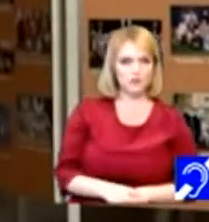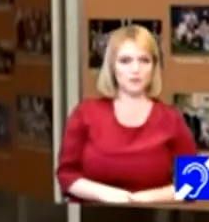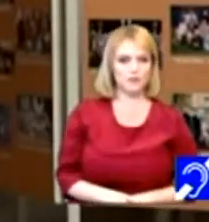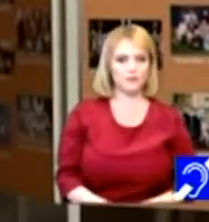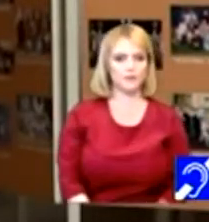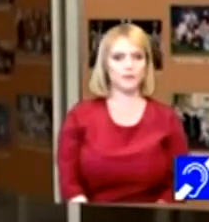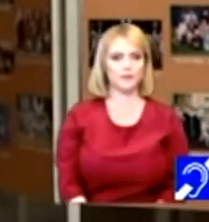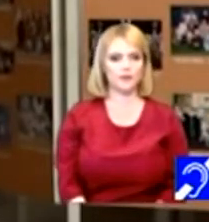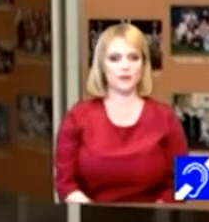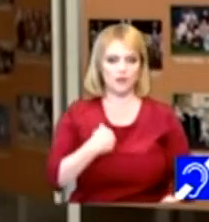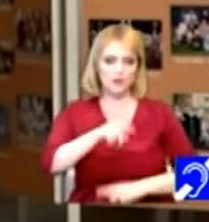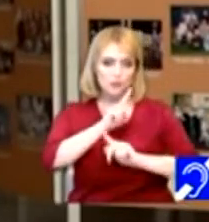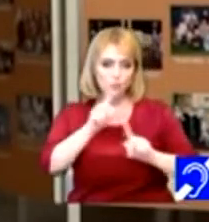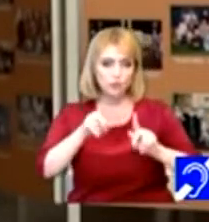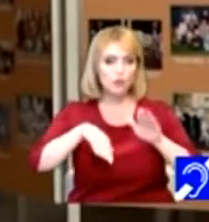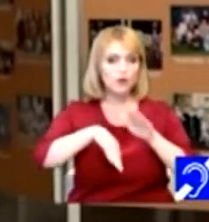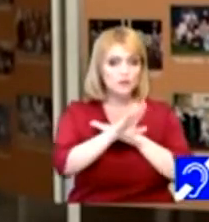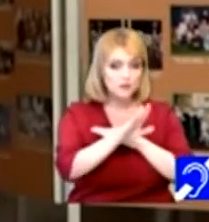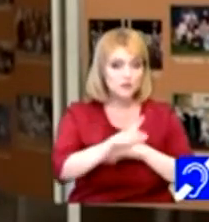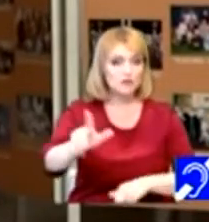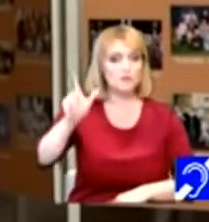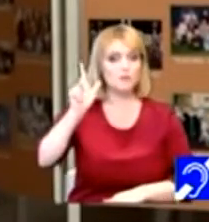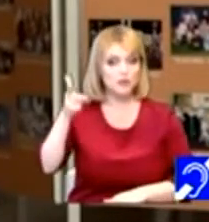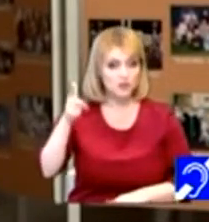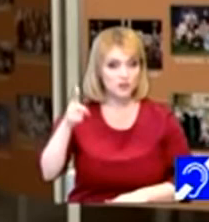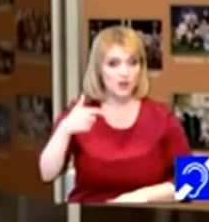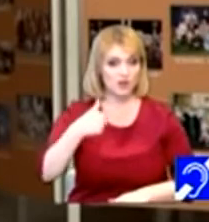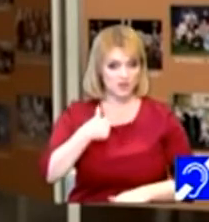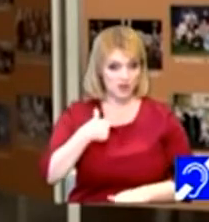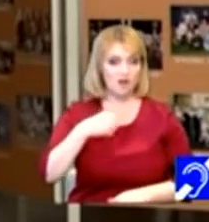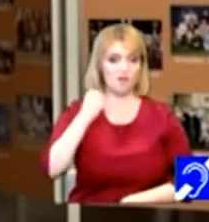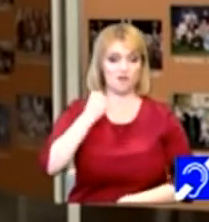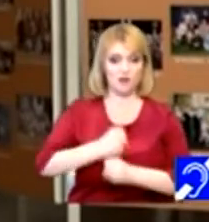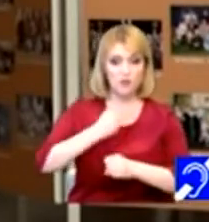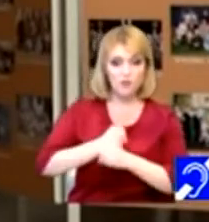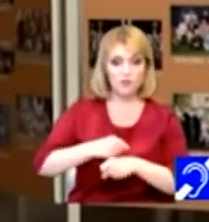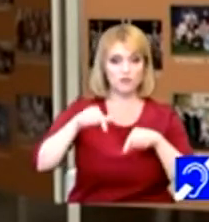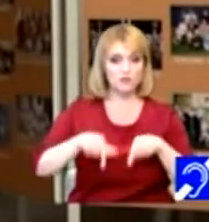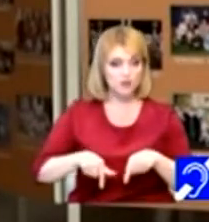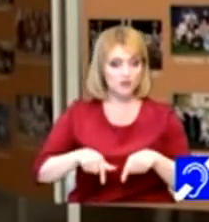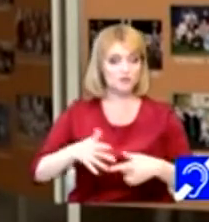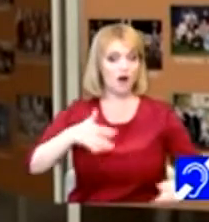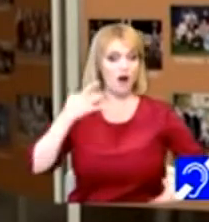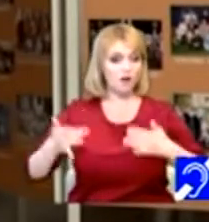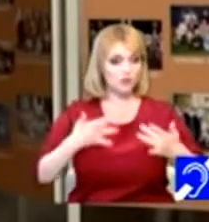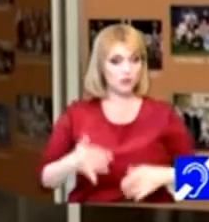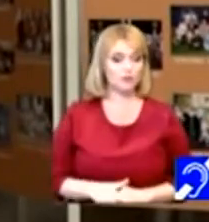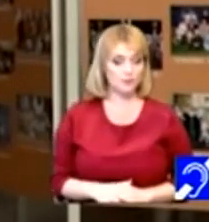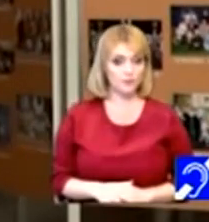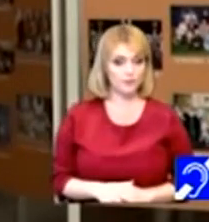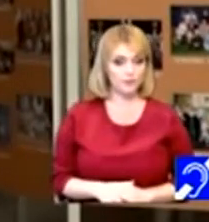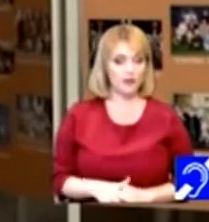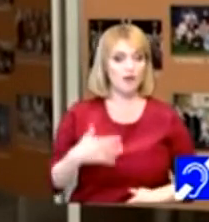pleca pentru că ceea ce ține de activitatea mea ca în funcție de director